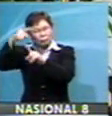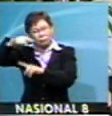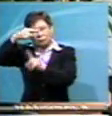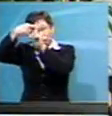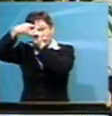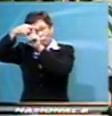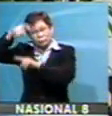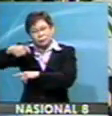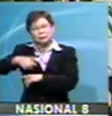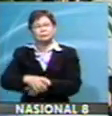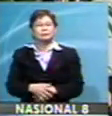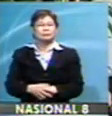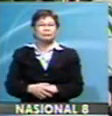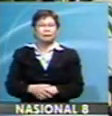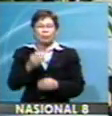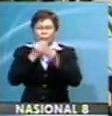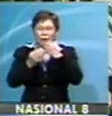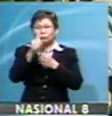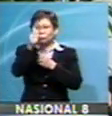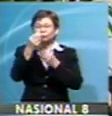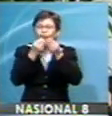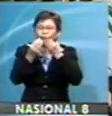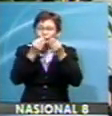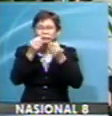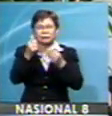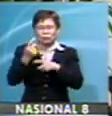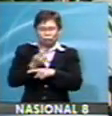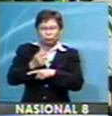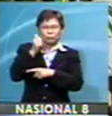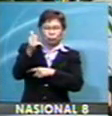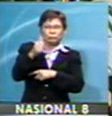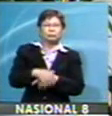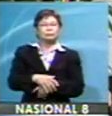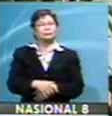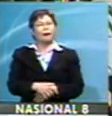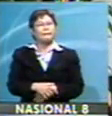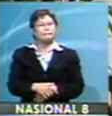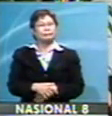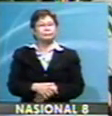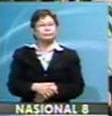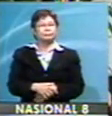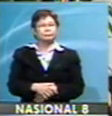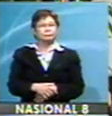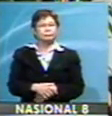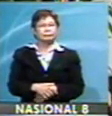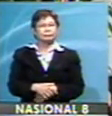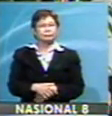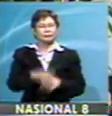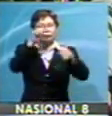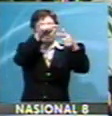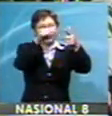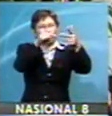kena dan Mak yang yang baik dan inilah